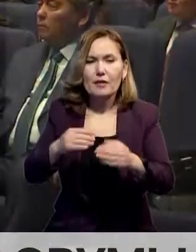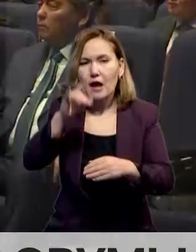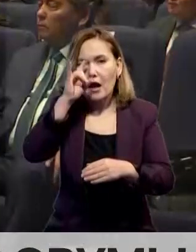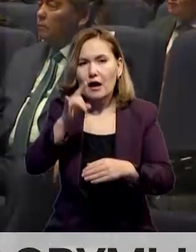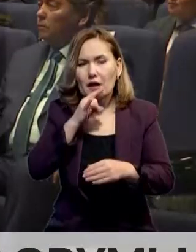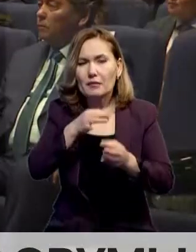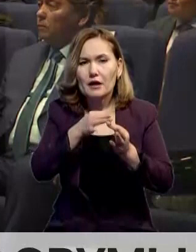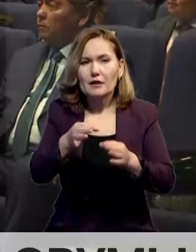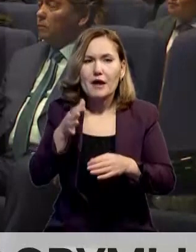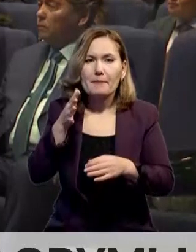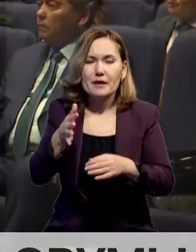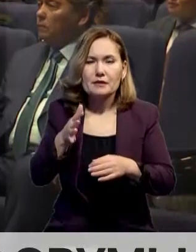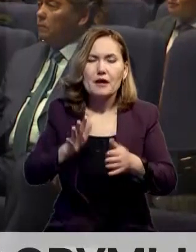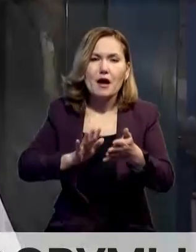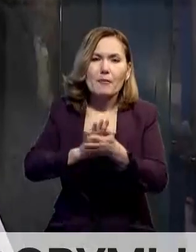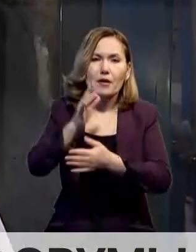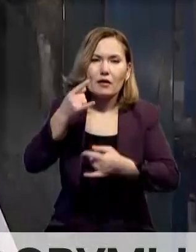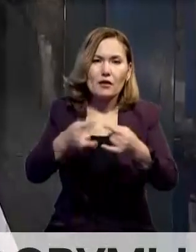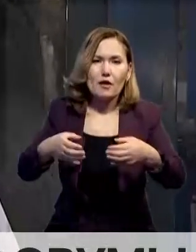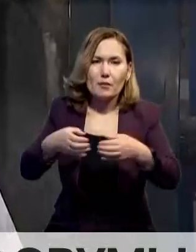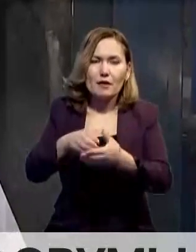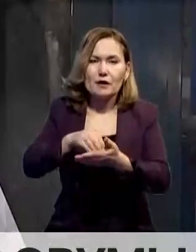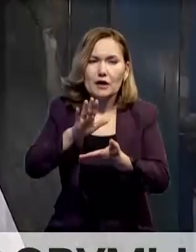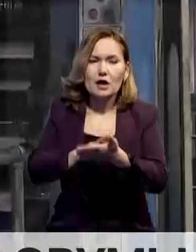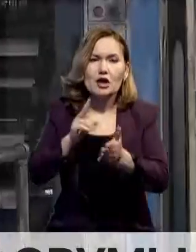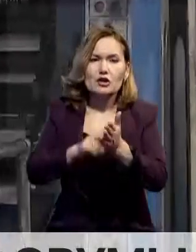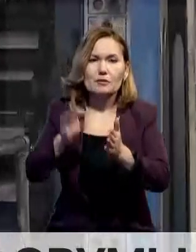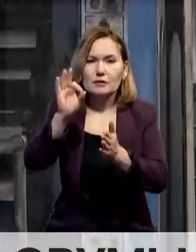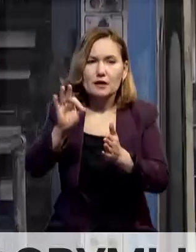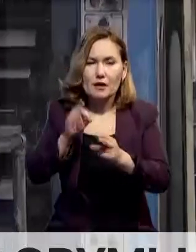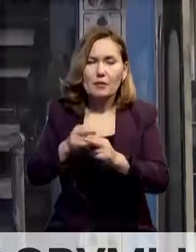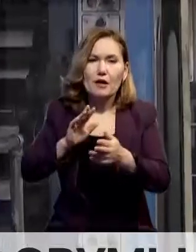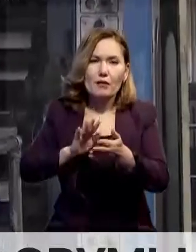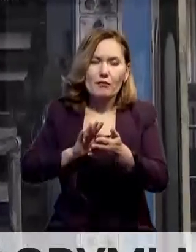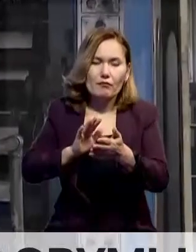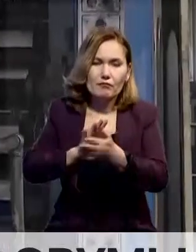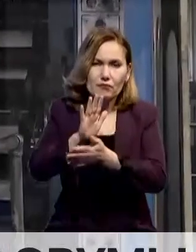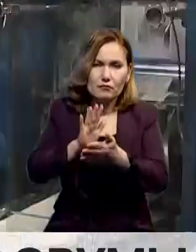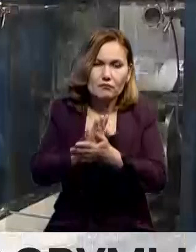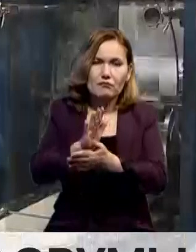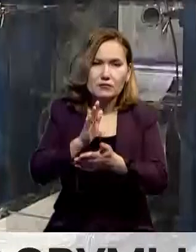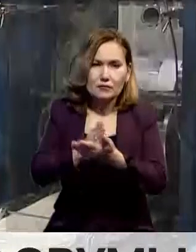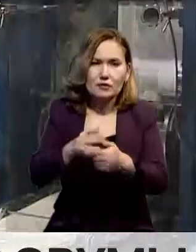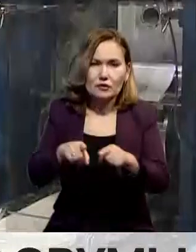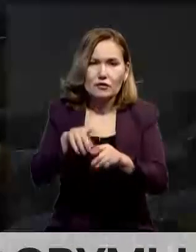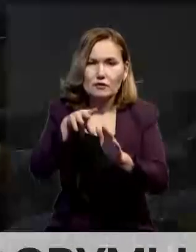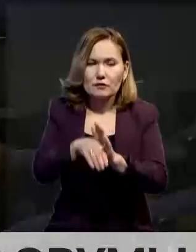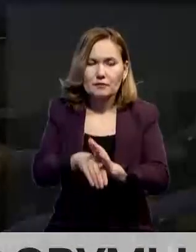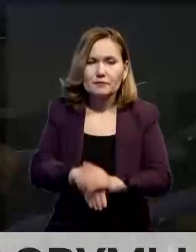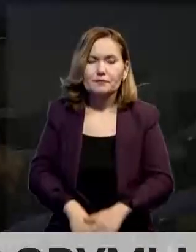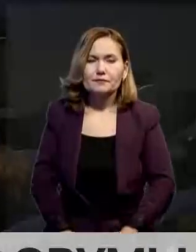ел бойынша 5000-нан аса бақ тіркелген. Оның 70%-ын баспа мен басылым құрайды.